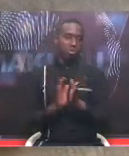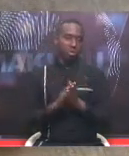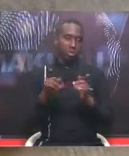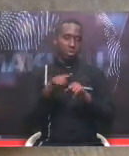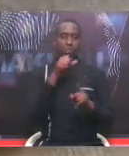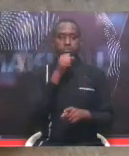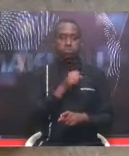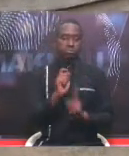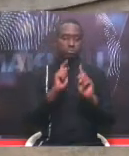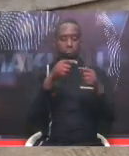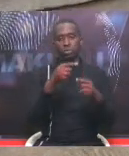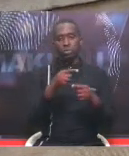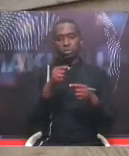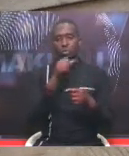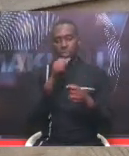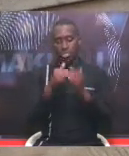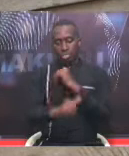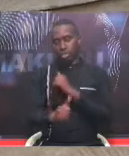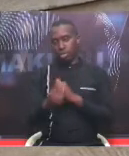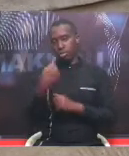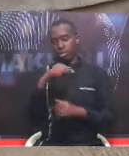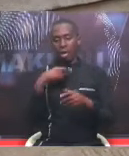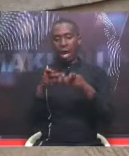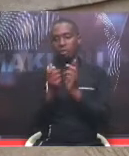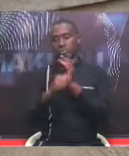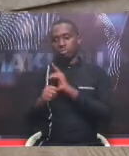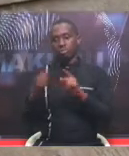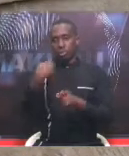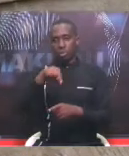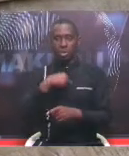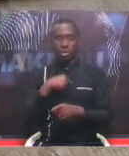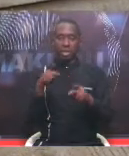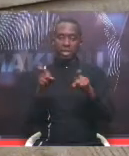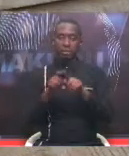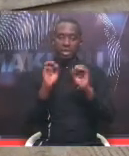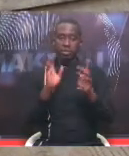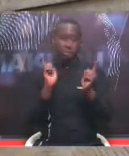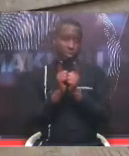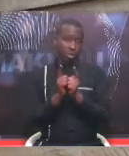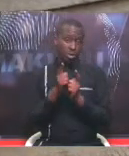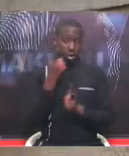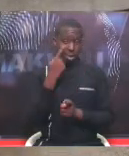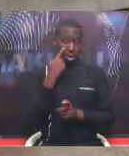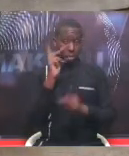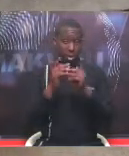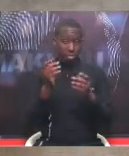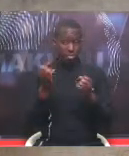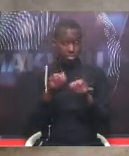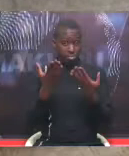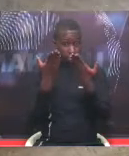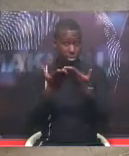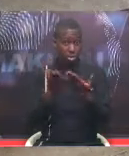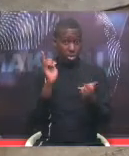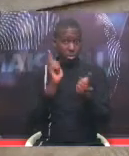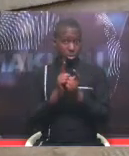musaza nzanjye yo kwitumayo ubu niyo tunyamo twese nyine n'abandi niyo duhuriye muri nyana so abana abantu bangana guca yo duhuriye muri